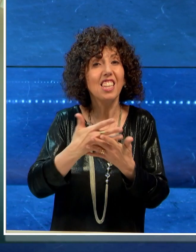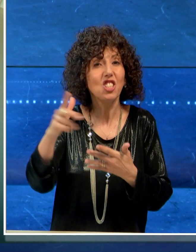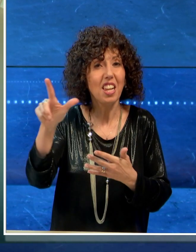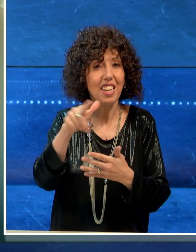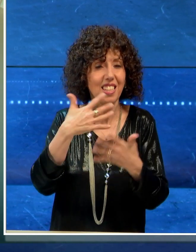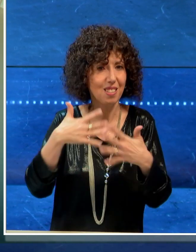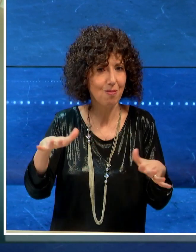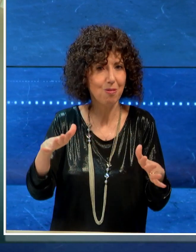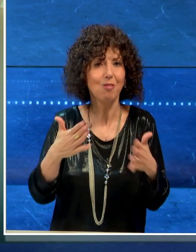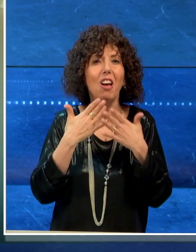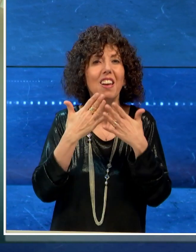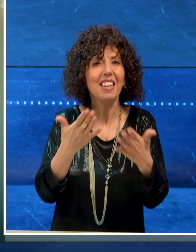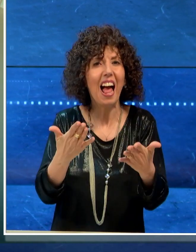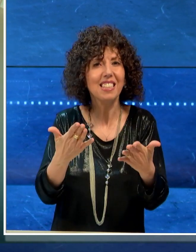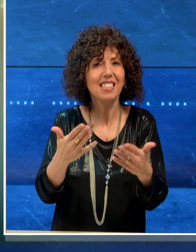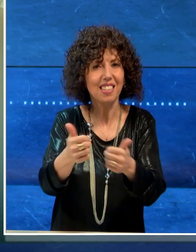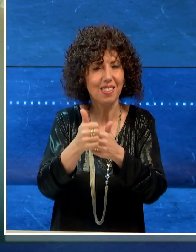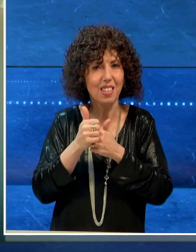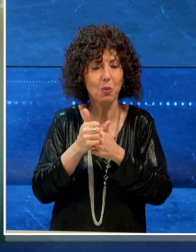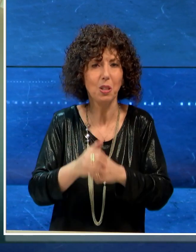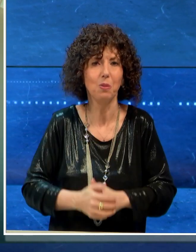list è tutto grazie per averci